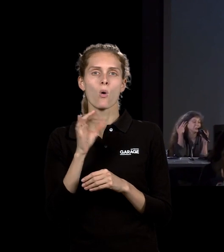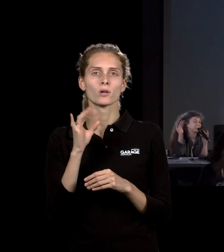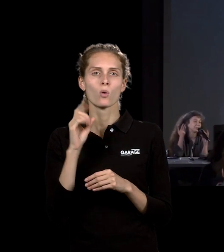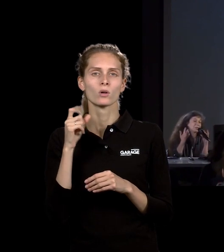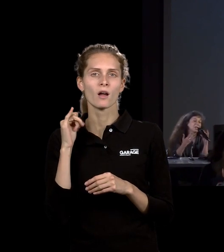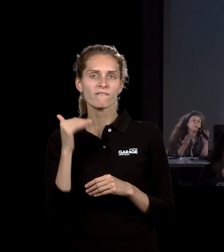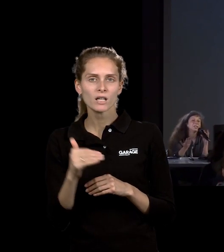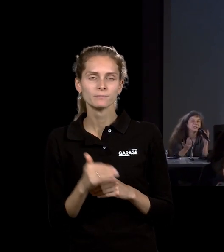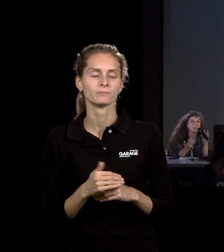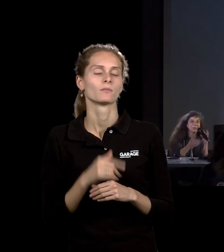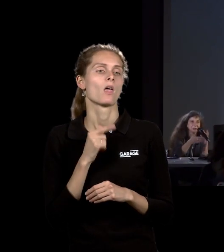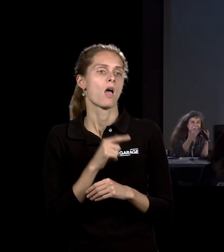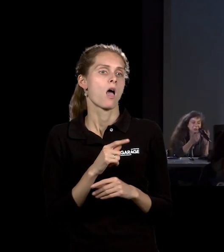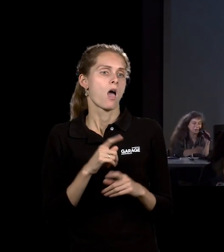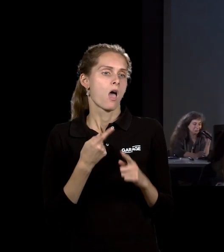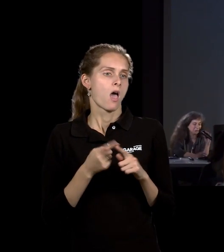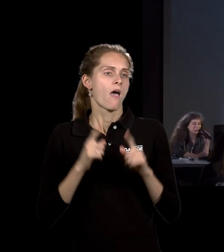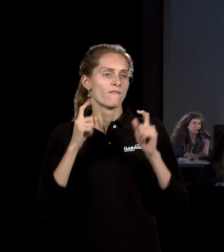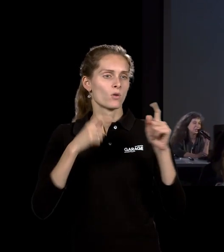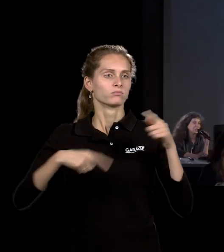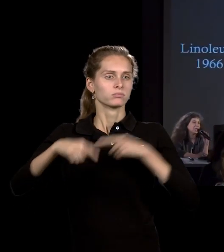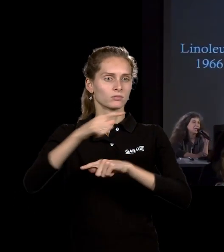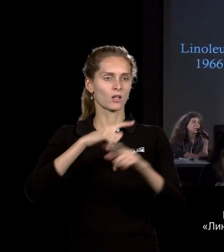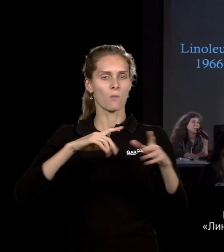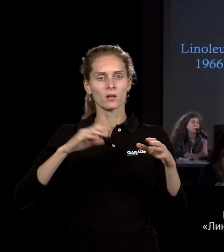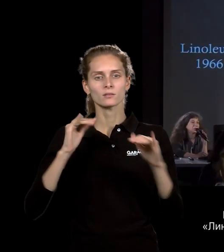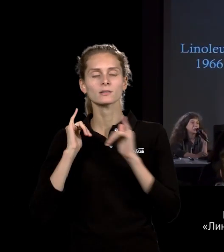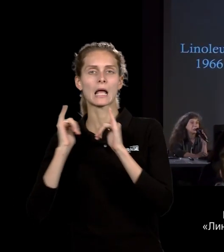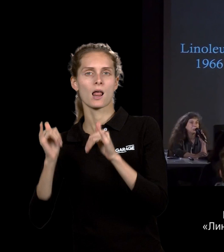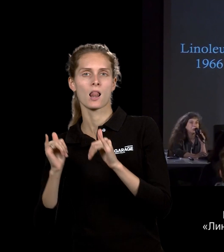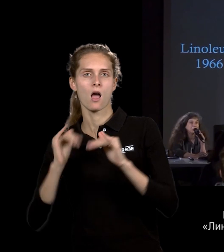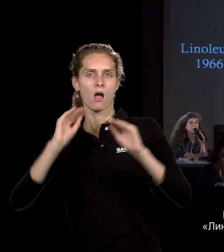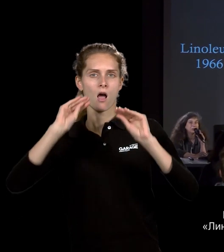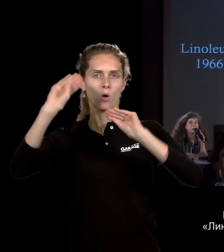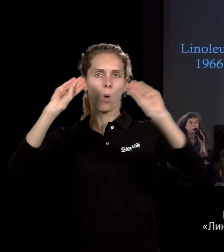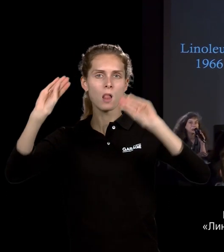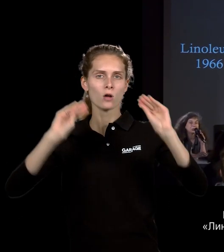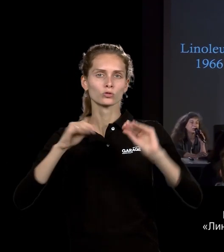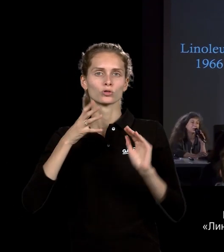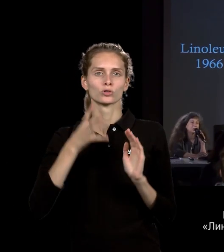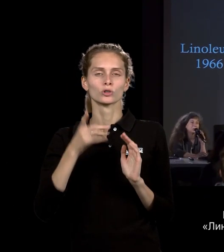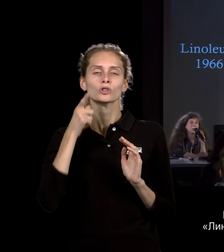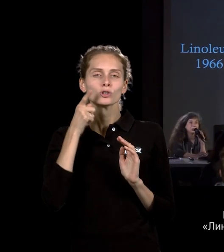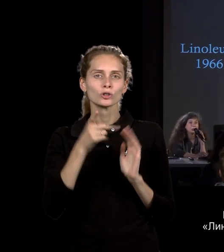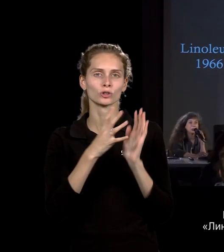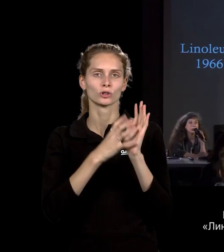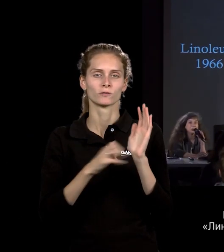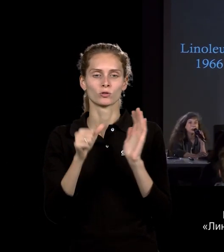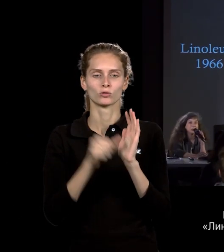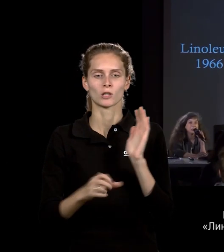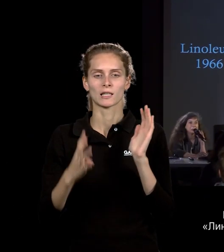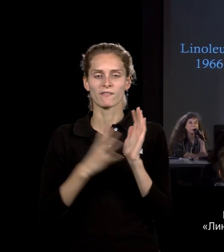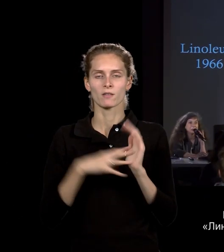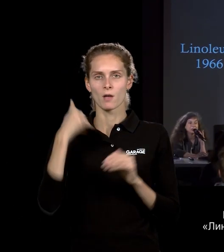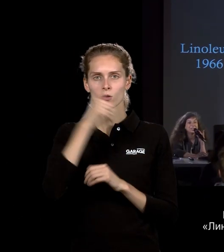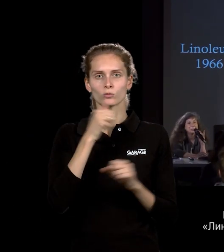становятся объектом, да, становятся предметом для его коллажей. В 66-м году он делает очень странную постановку «Линолеум».